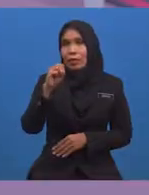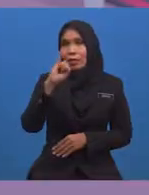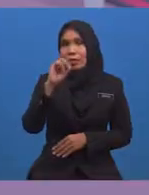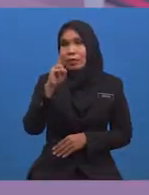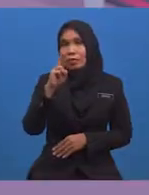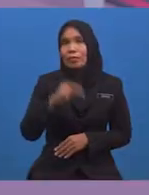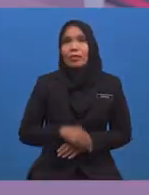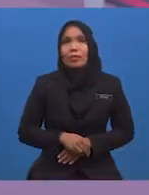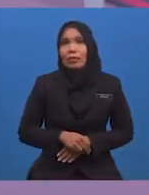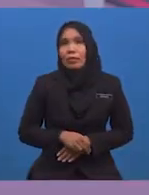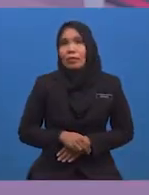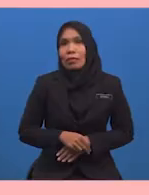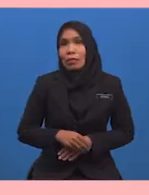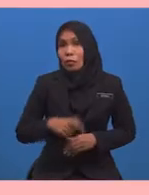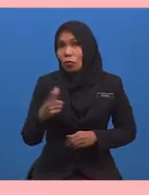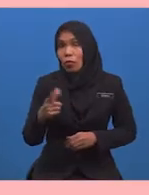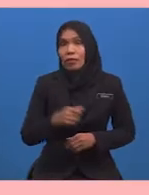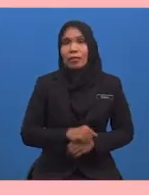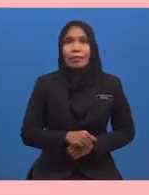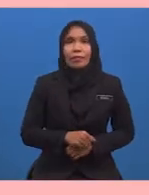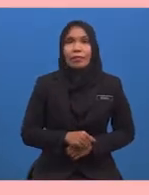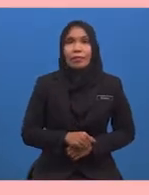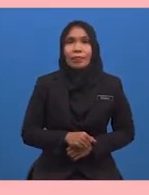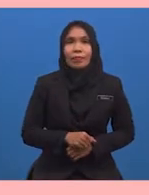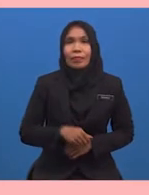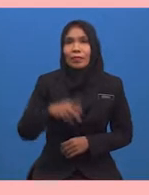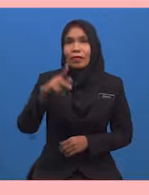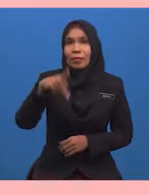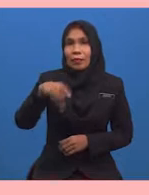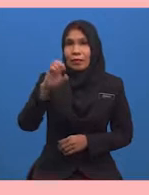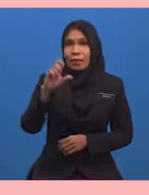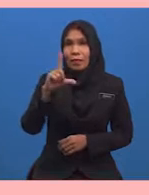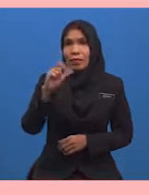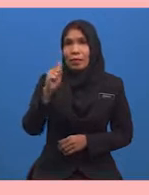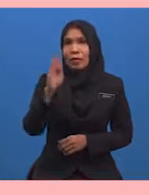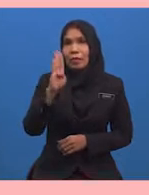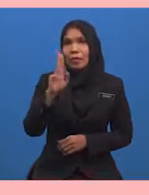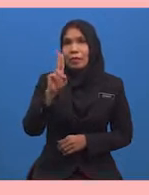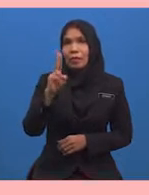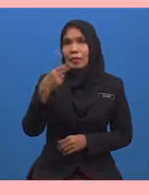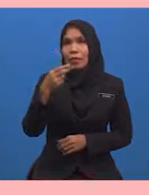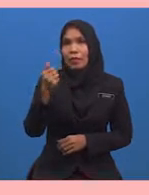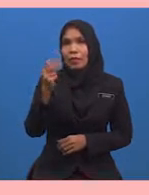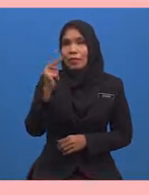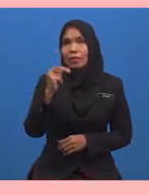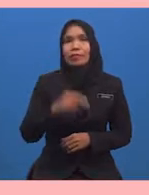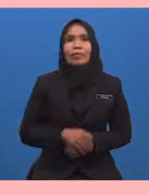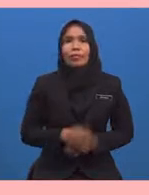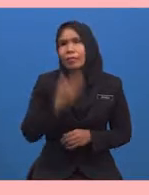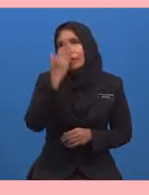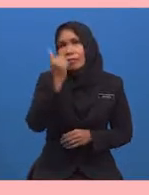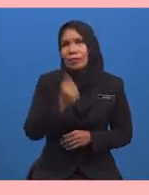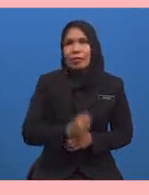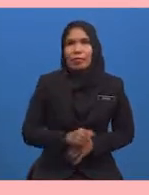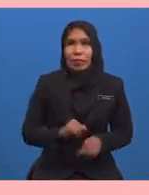Kepentingan pinggir laut yang terakhir ialah pelabuhan. Murid-murid, mengapakah kawasan pinggir laut